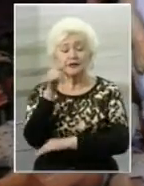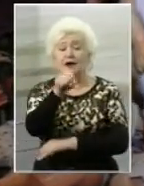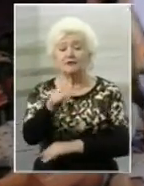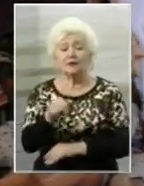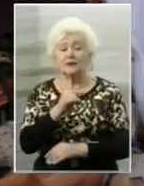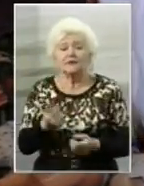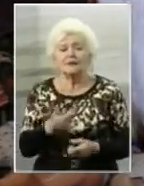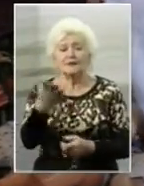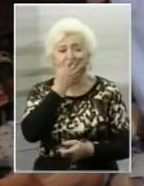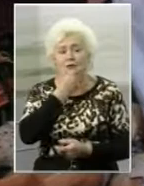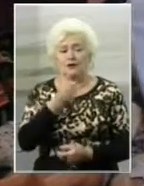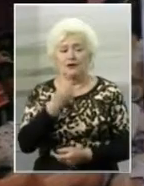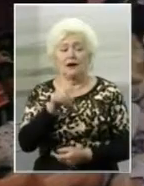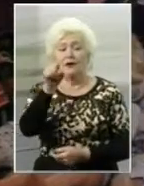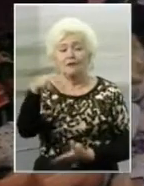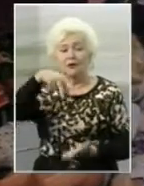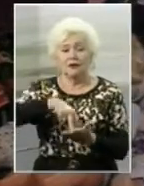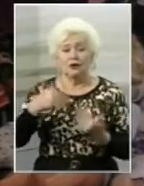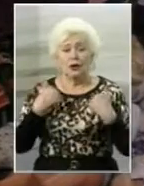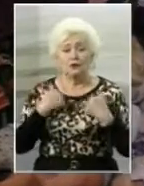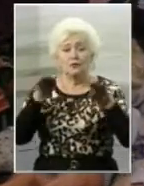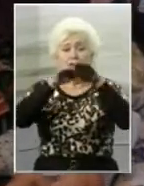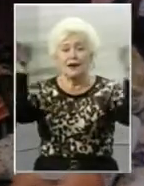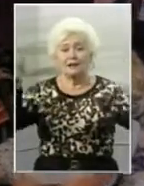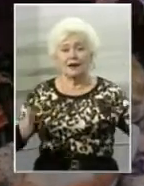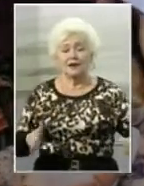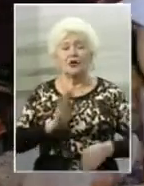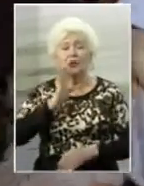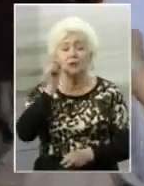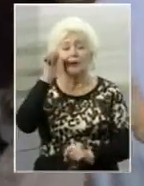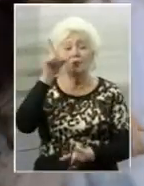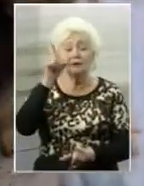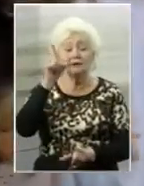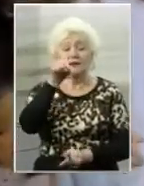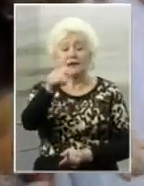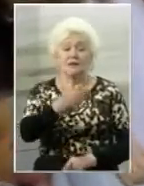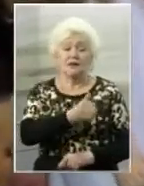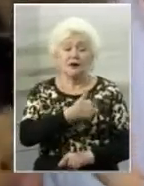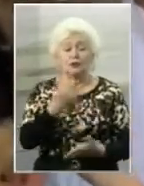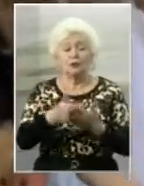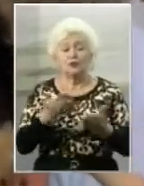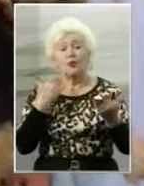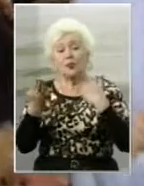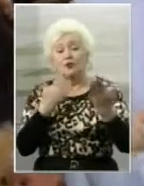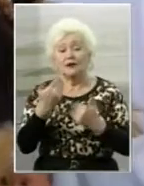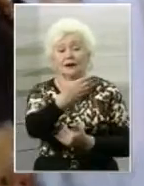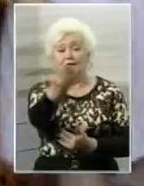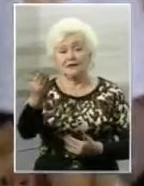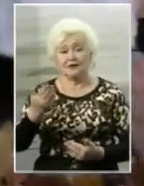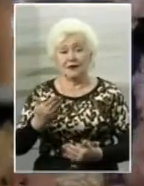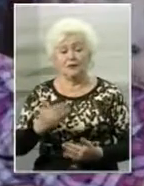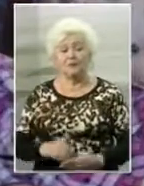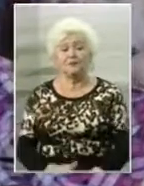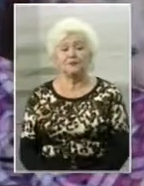не настільки гарні. Вони стоять у мене на каміні. Я вранці прокидаюся, і мені хочеться навіть побалакати з ними, як